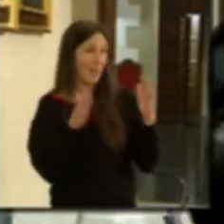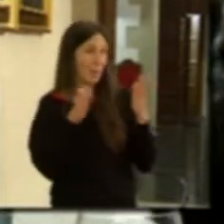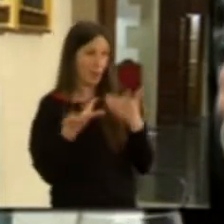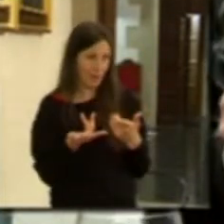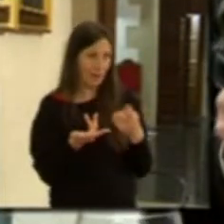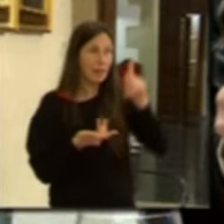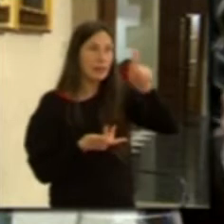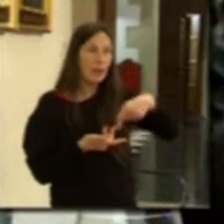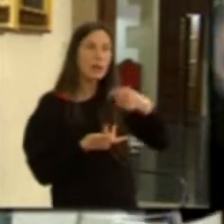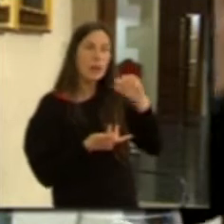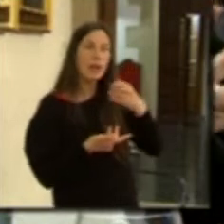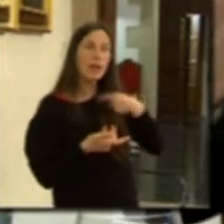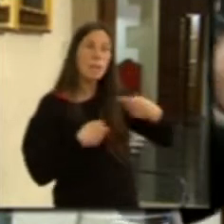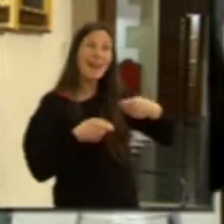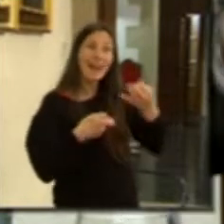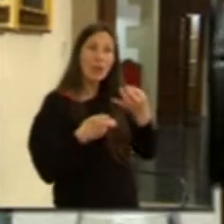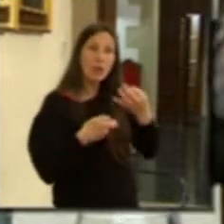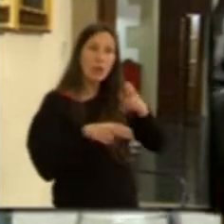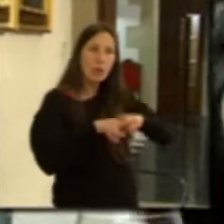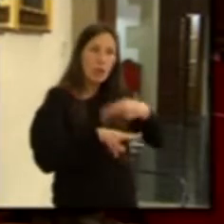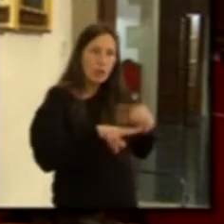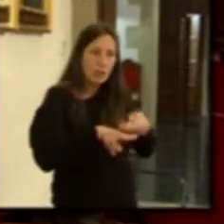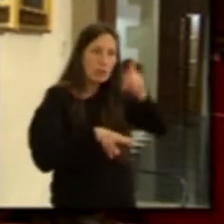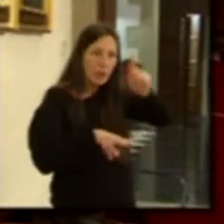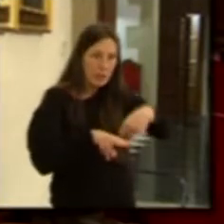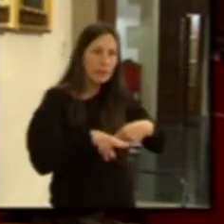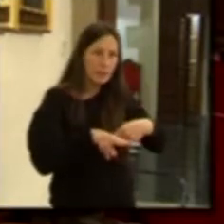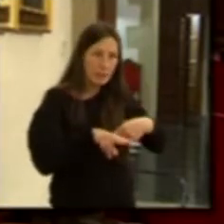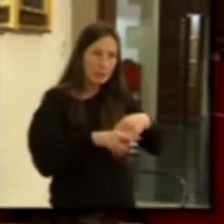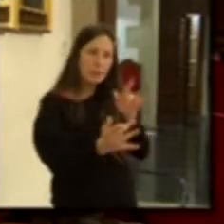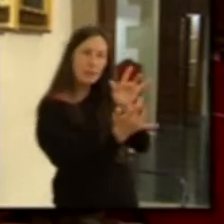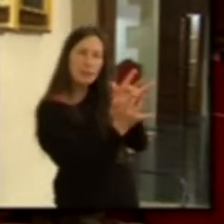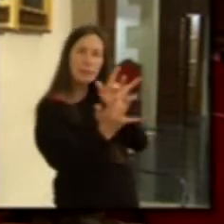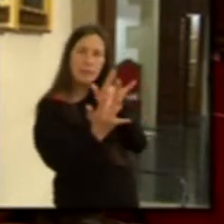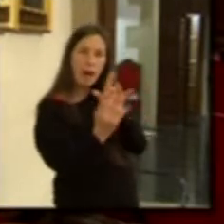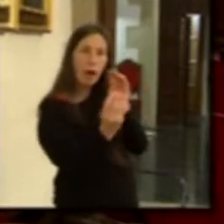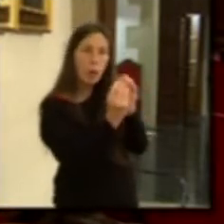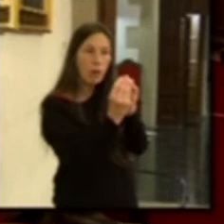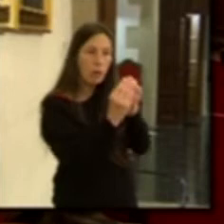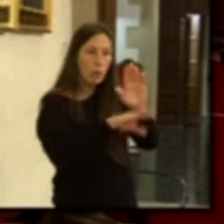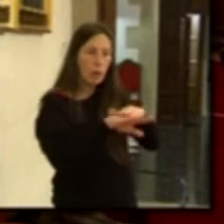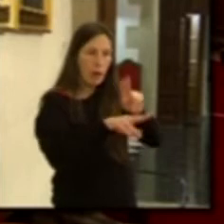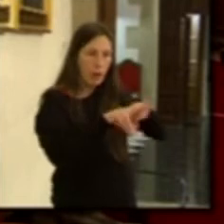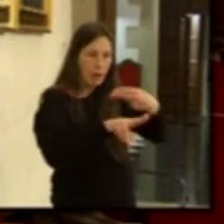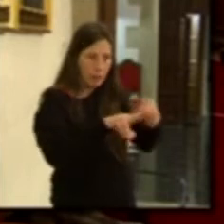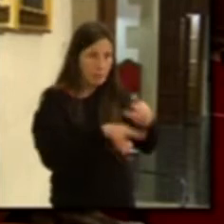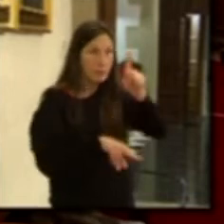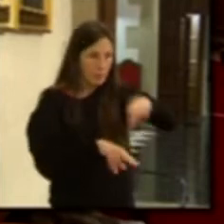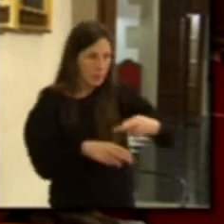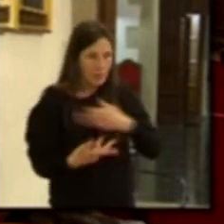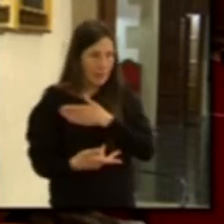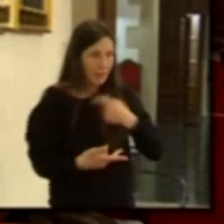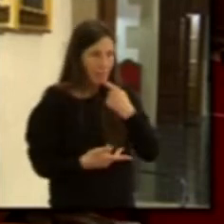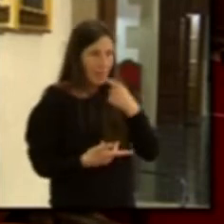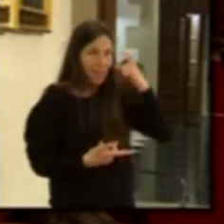mercat també de matrimonis, i les pubilles i els eros baixaven a intentar com es casaven també a les ciutats. Per tant, era molt important el que passava.